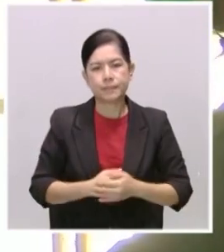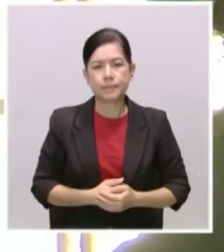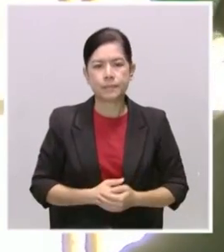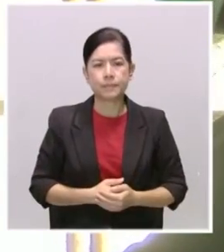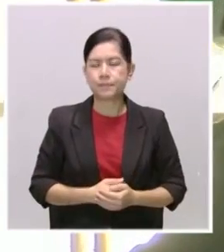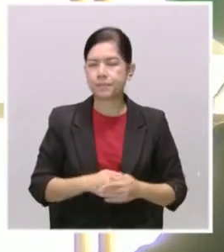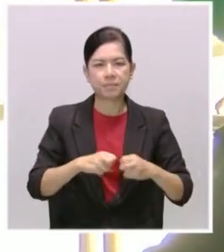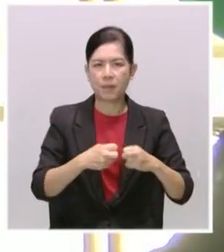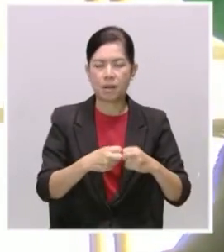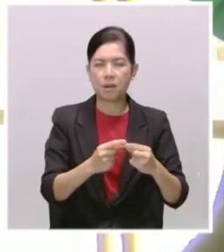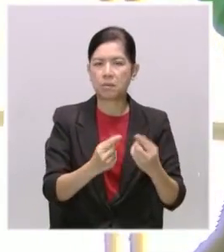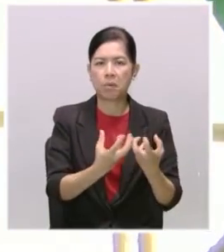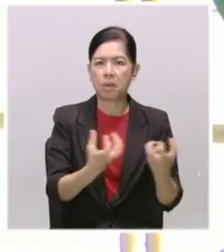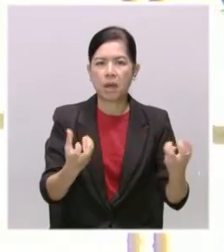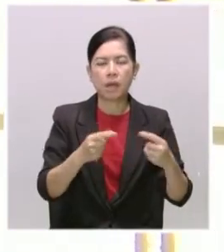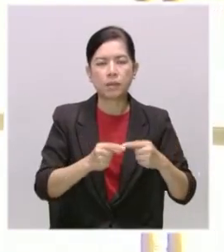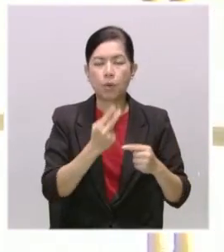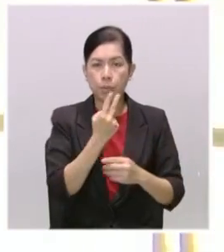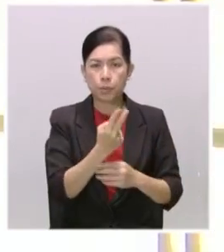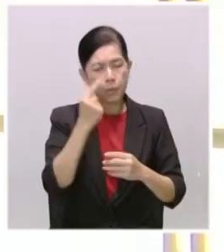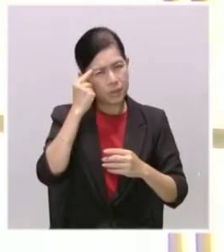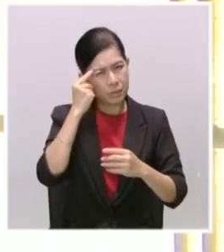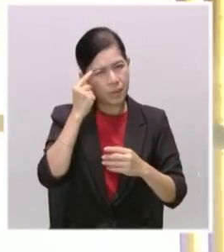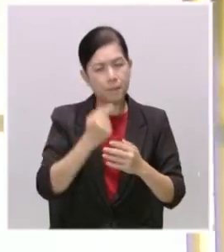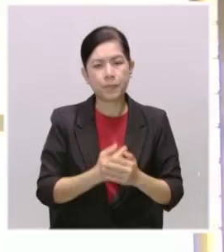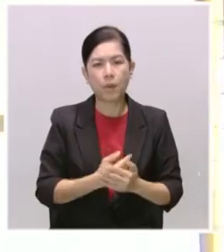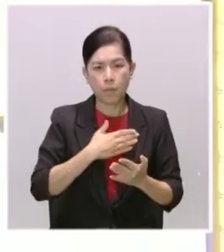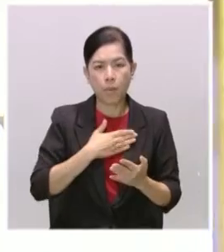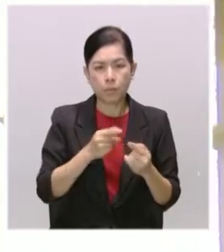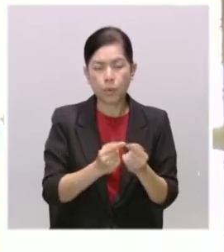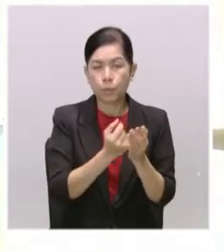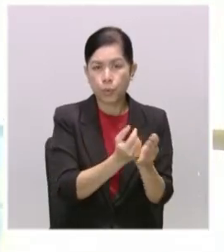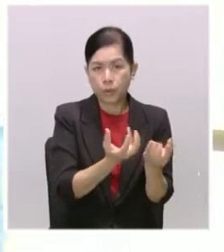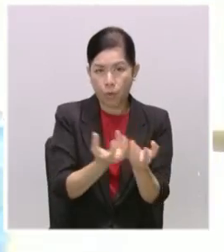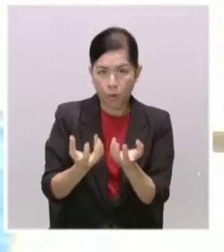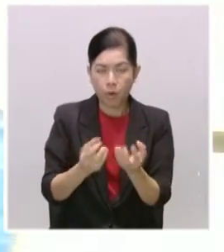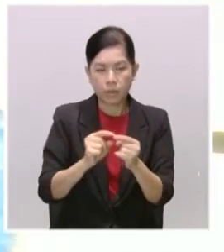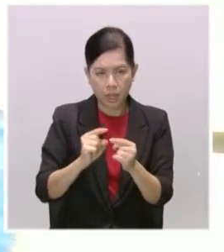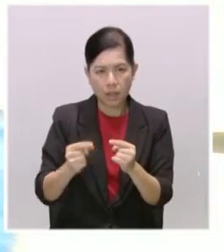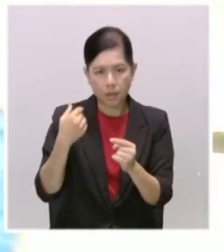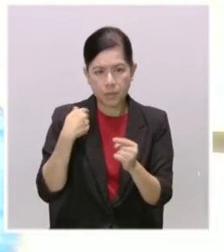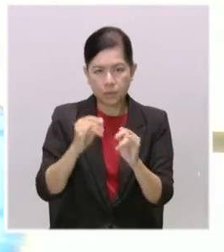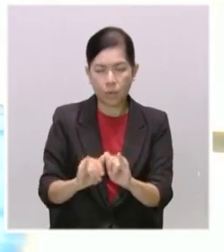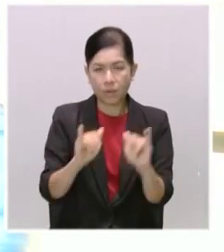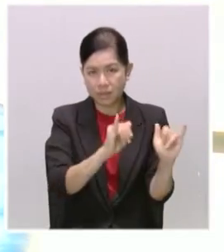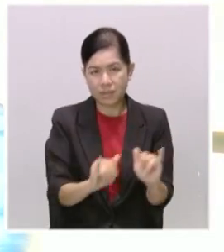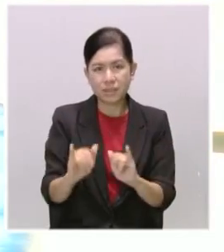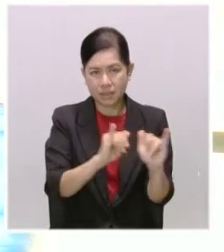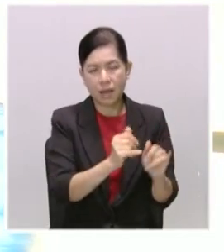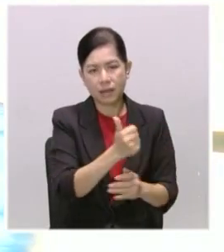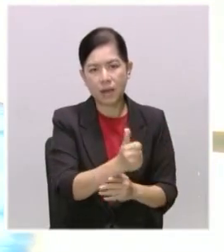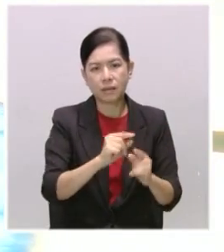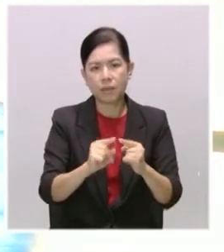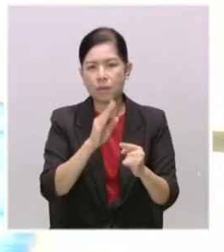ไหม เสียหายของผมกู้ทันไอ้ของไฟฟ้าวันนี้เอาทันแต่ของเล็กน้อยมัน